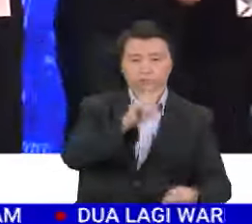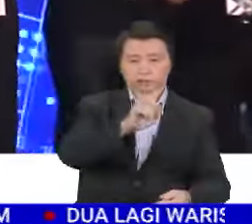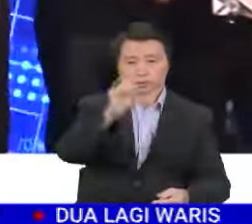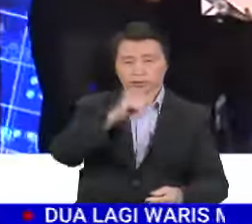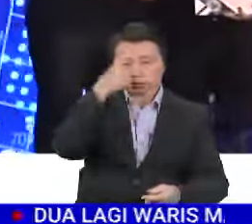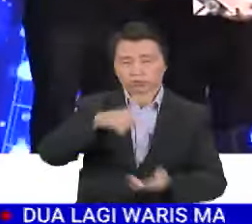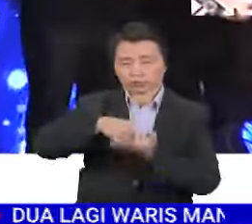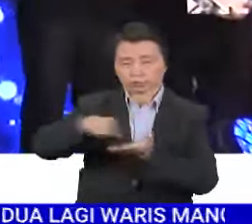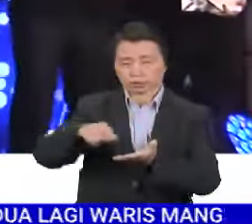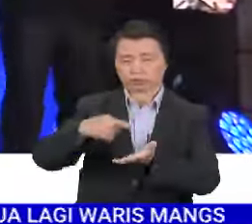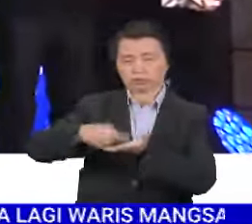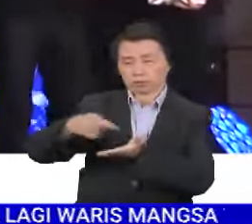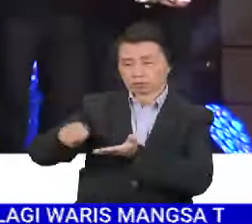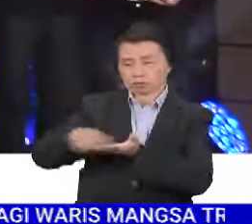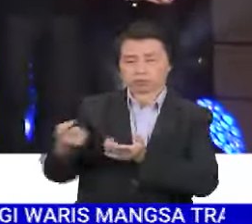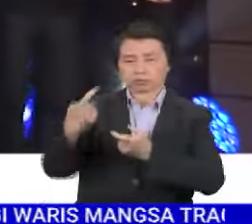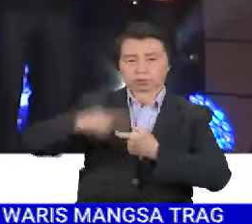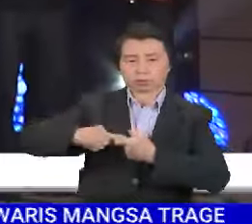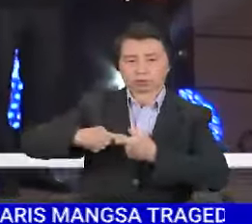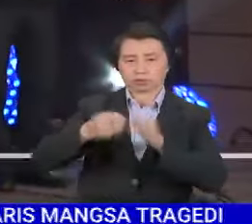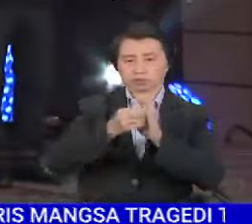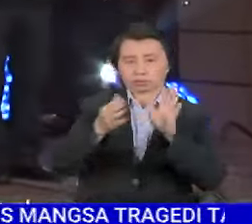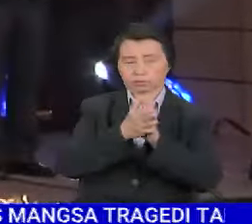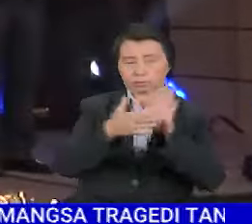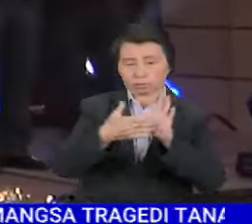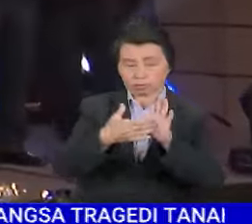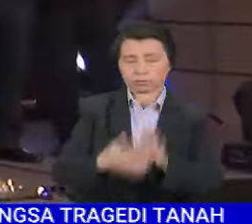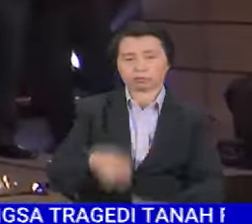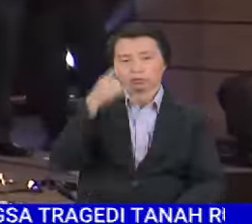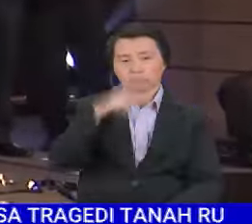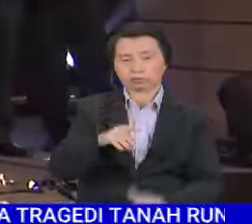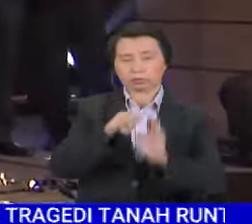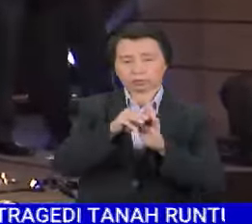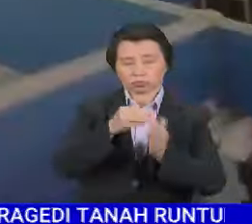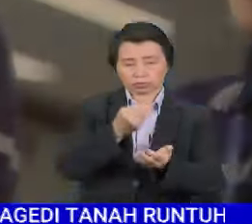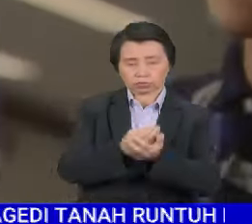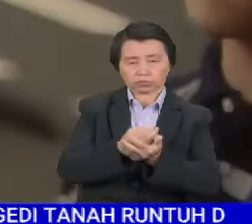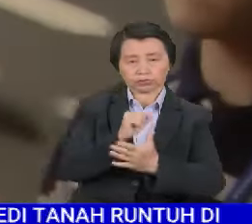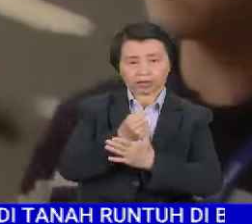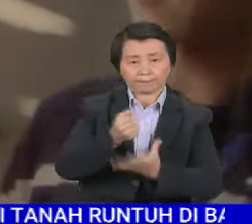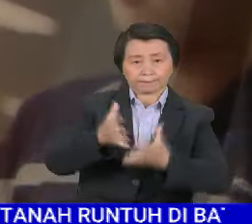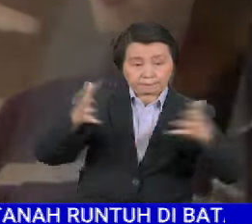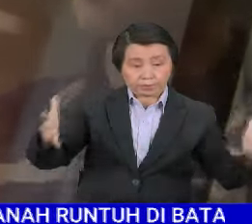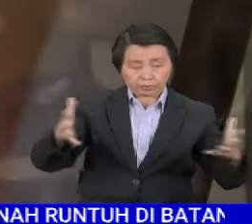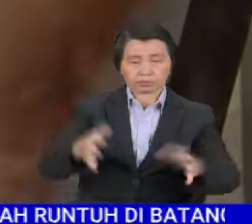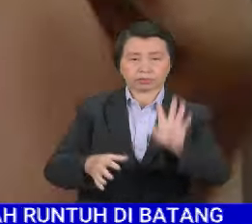11.1% bagi membayar perbelanjaan berkaitan penyenaraian. Berdasarkan modal saham yang diperbesarkan,